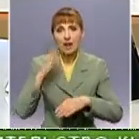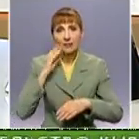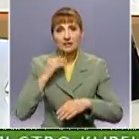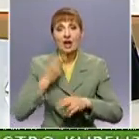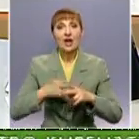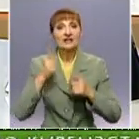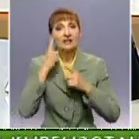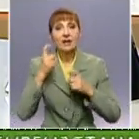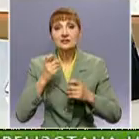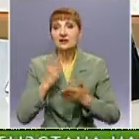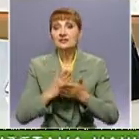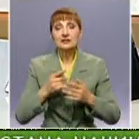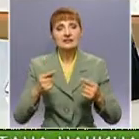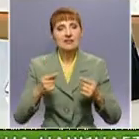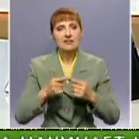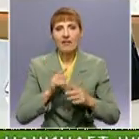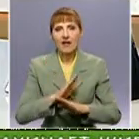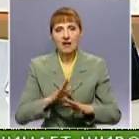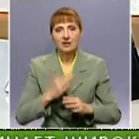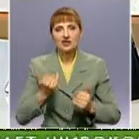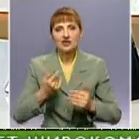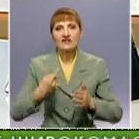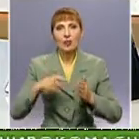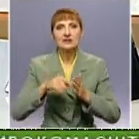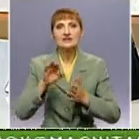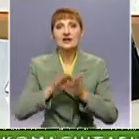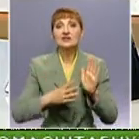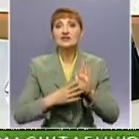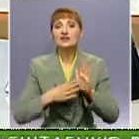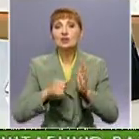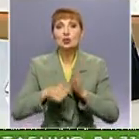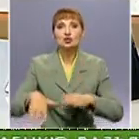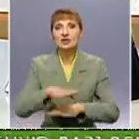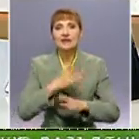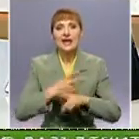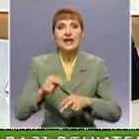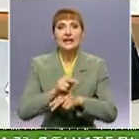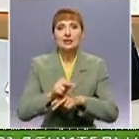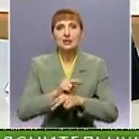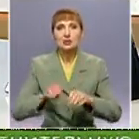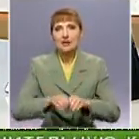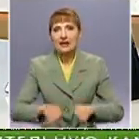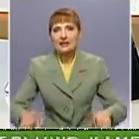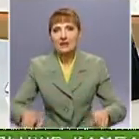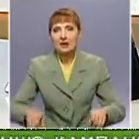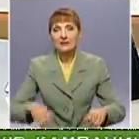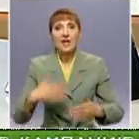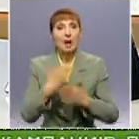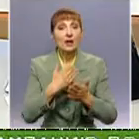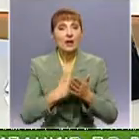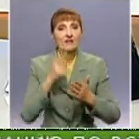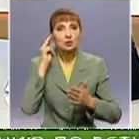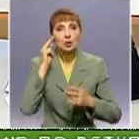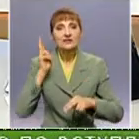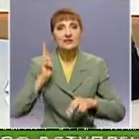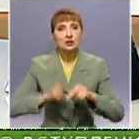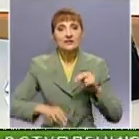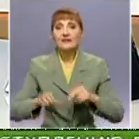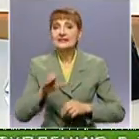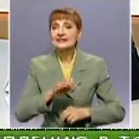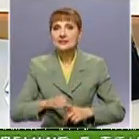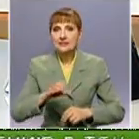эта информация оказалась некорректной. Сейчас в мегаполисе сразу на 9 участках идет реконструкция магистралей. По графику срок